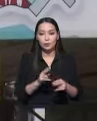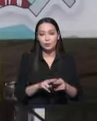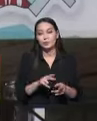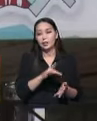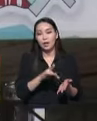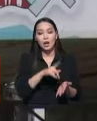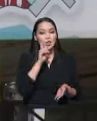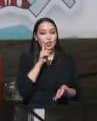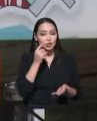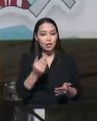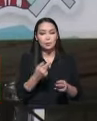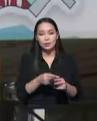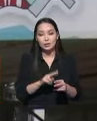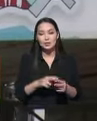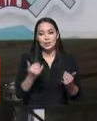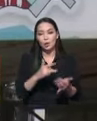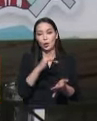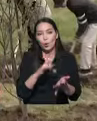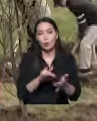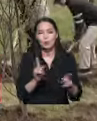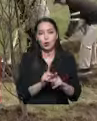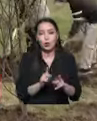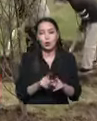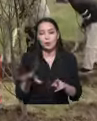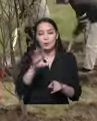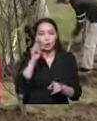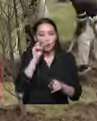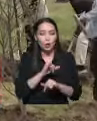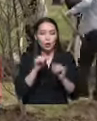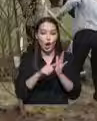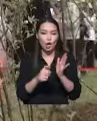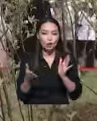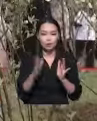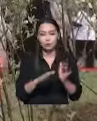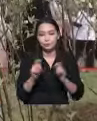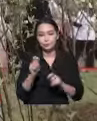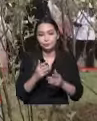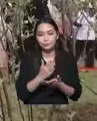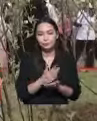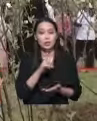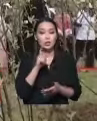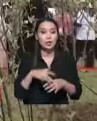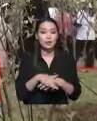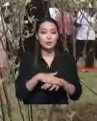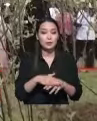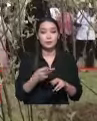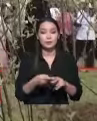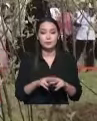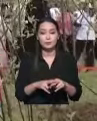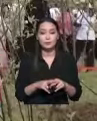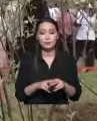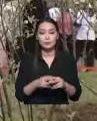жастарына түсті. Өз еркімен мегаполисті көркейтуге келгендер саны 600-ден асқан. Жастардың барлығы осы іс-шараға сеп ағаш